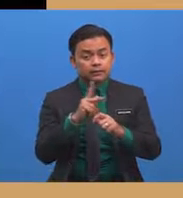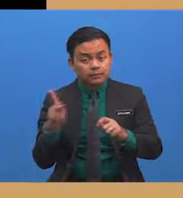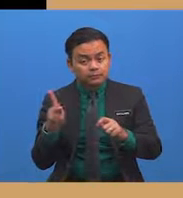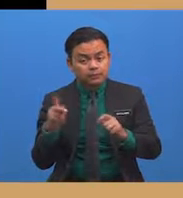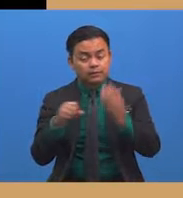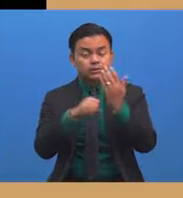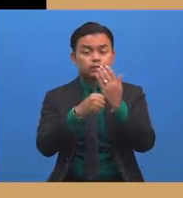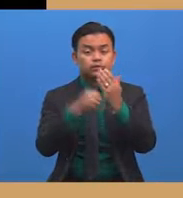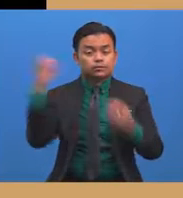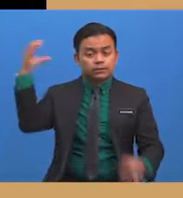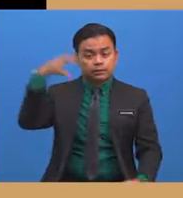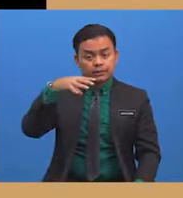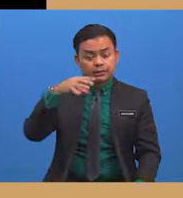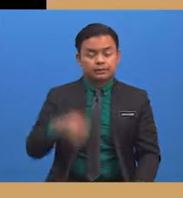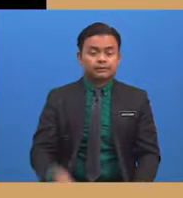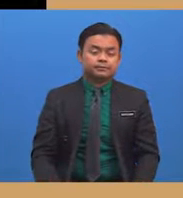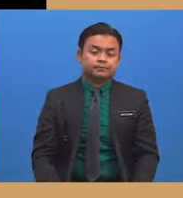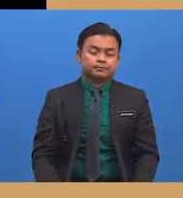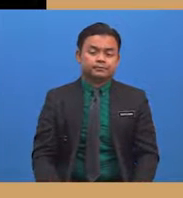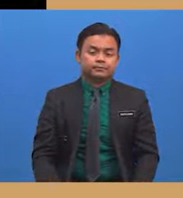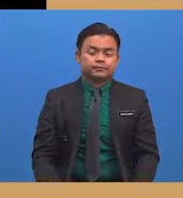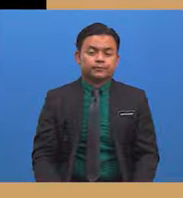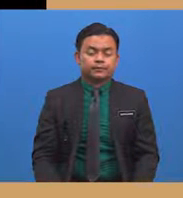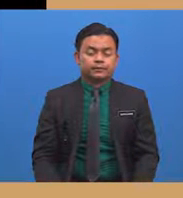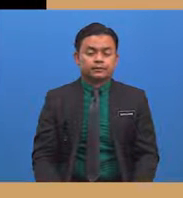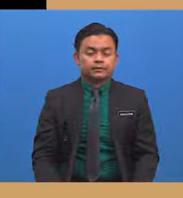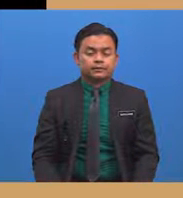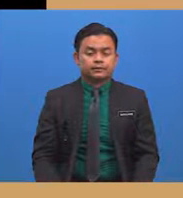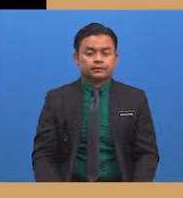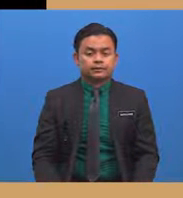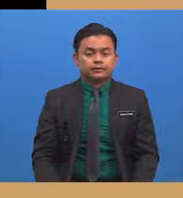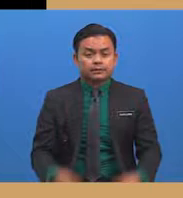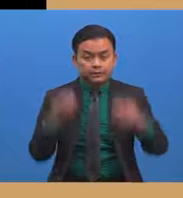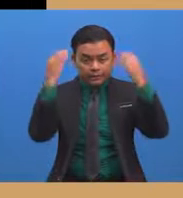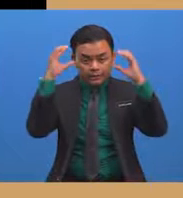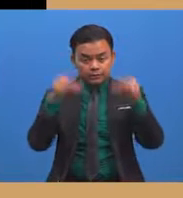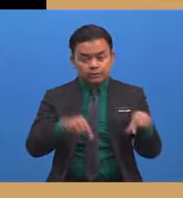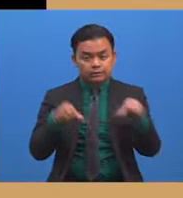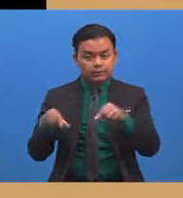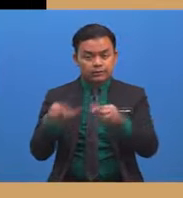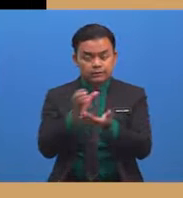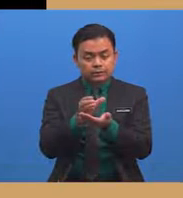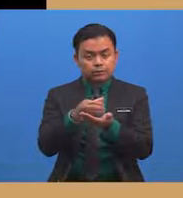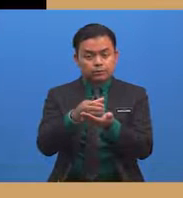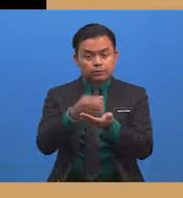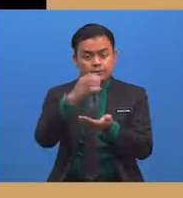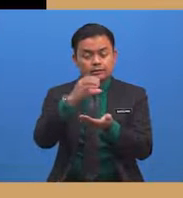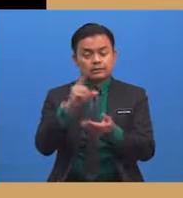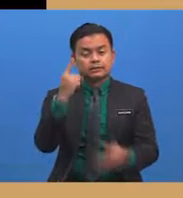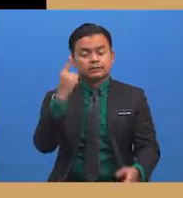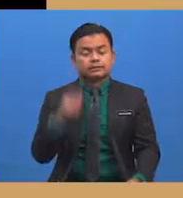sumber cahaya lampu suluh ini. Cikgu hanya gerakkan mark sahaja. Lihat apa yang terjadi kepada